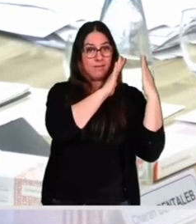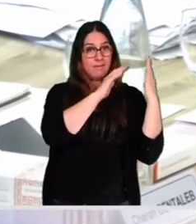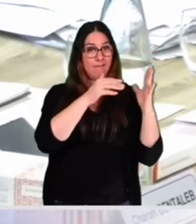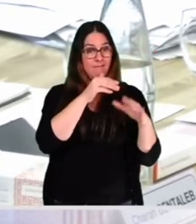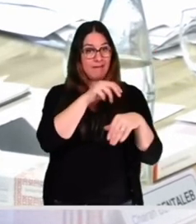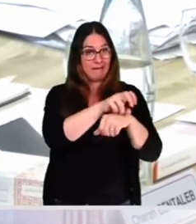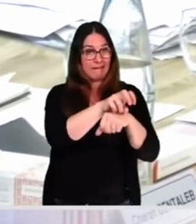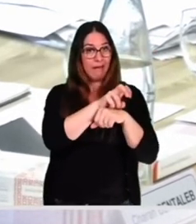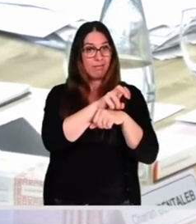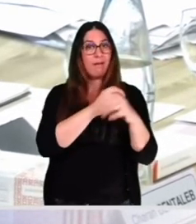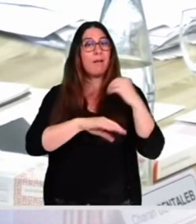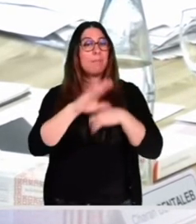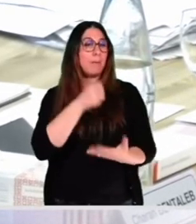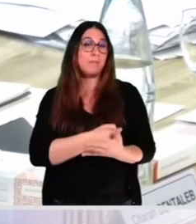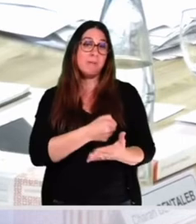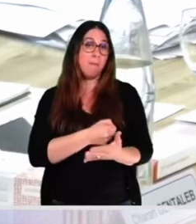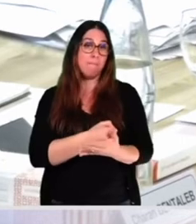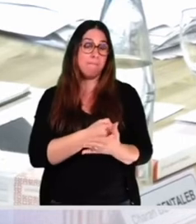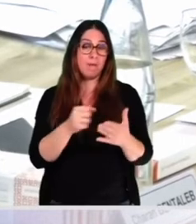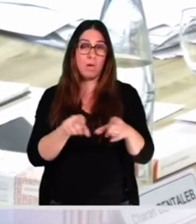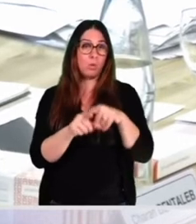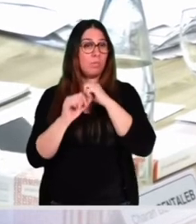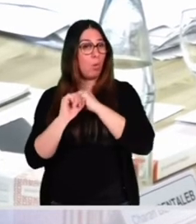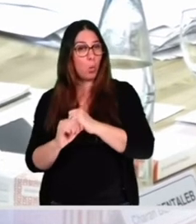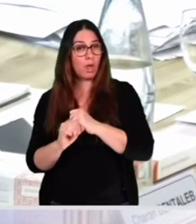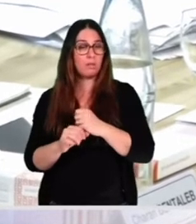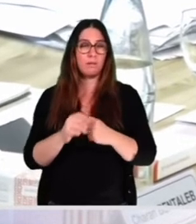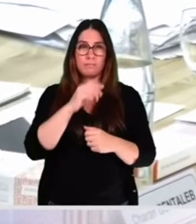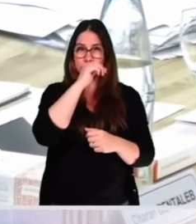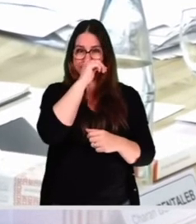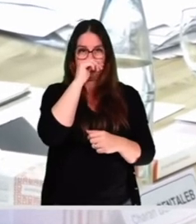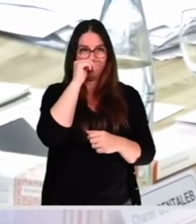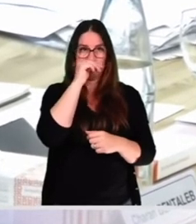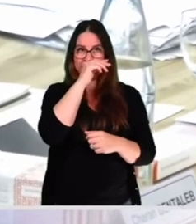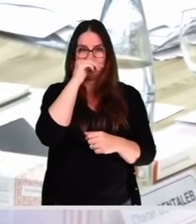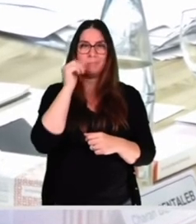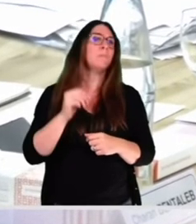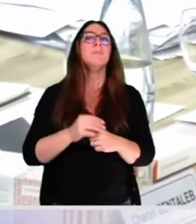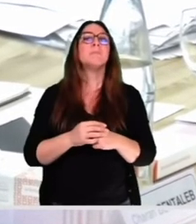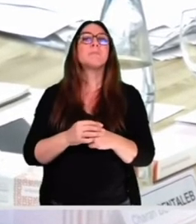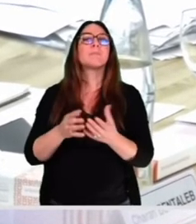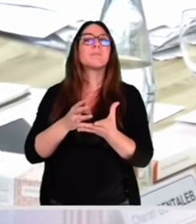une logique minimale et contrainte. Et puis, pour revenir sur le projet